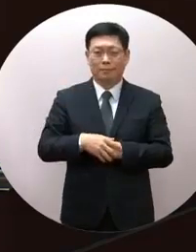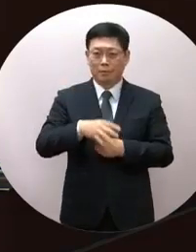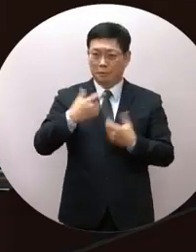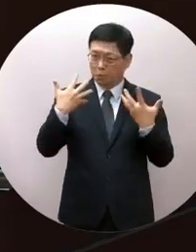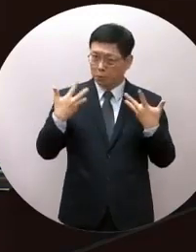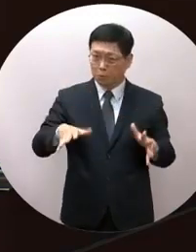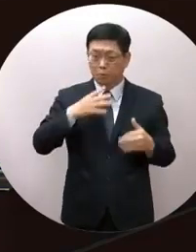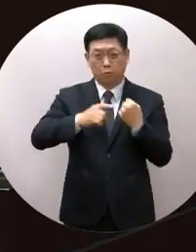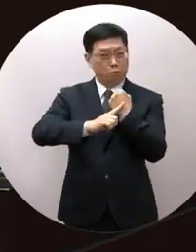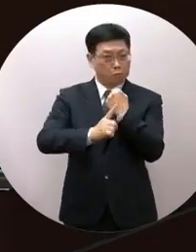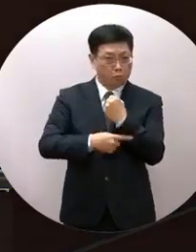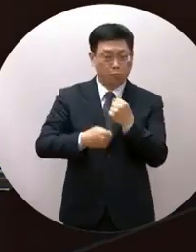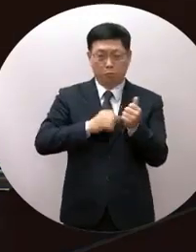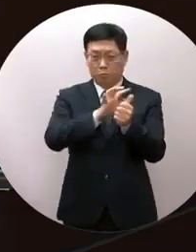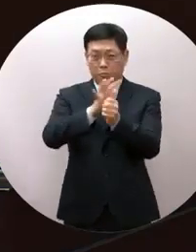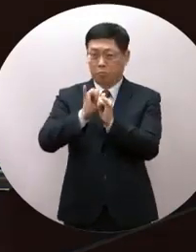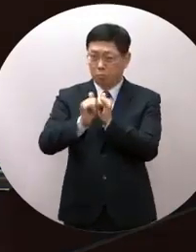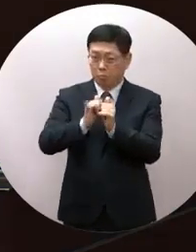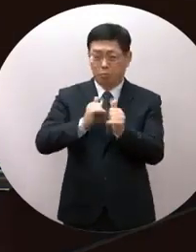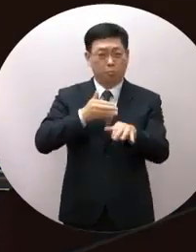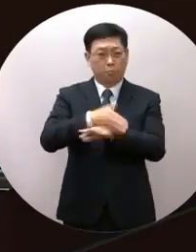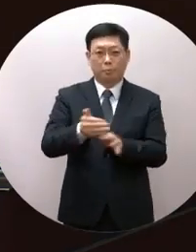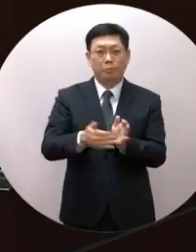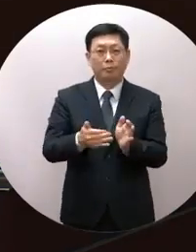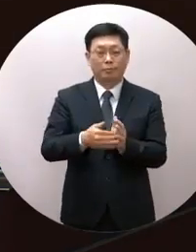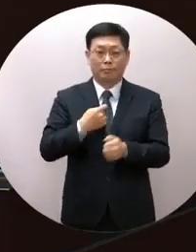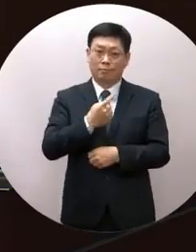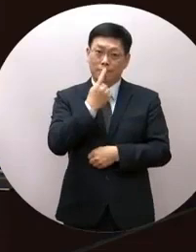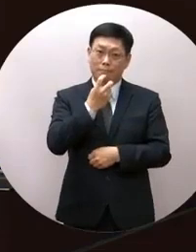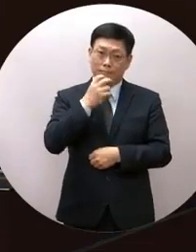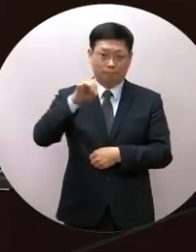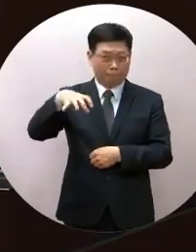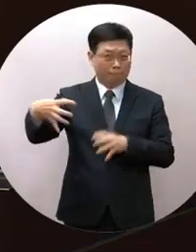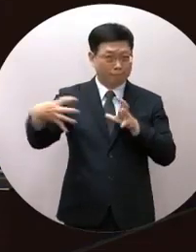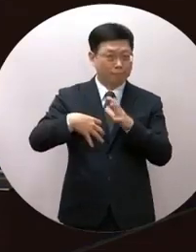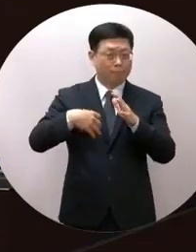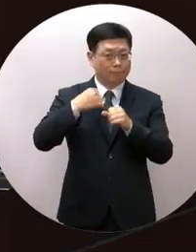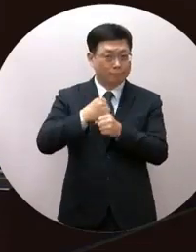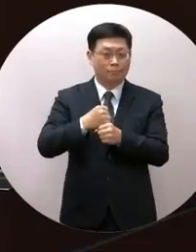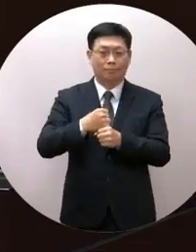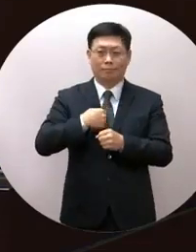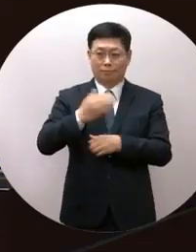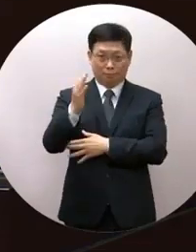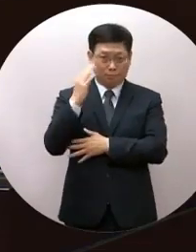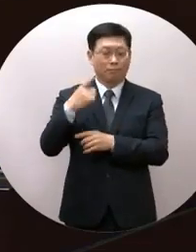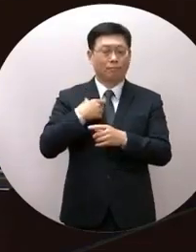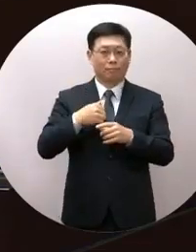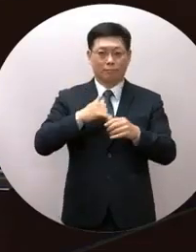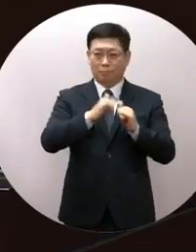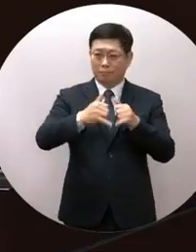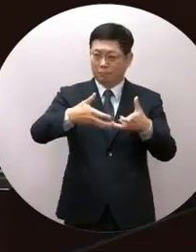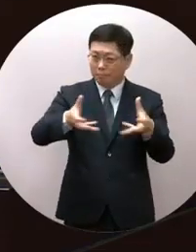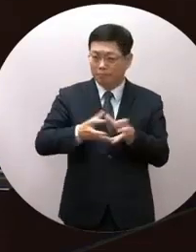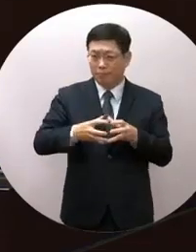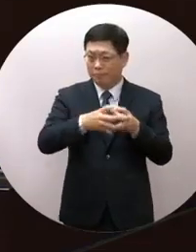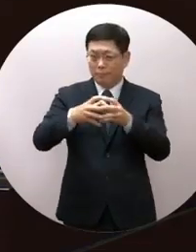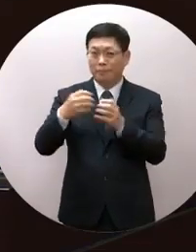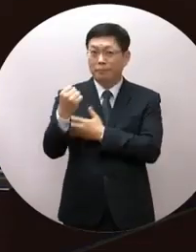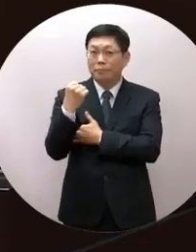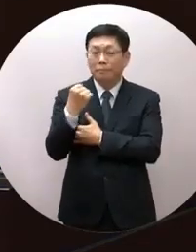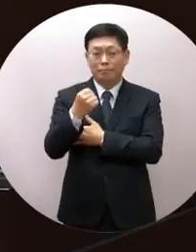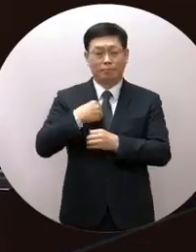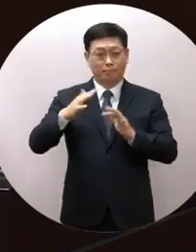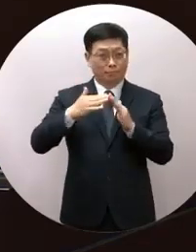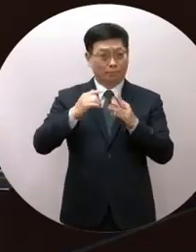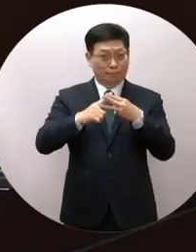通过诸多福国利民的法案，中央地方合作，政府与国人共同努力，坚守国家